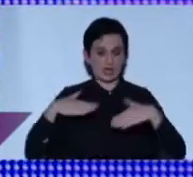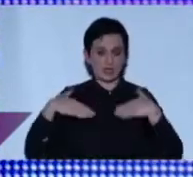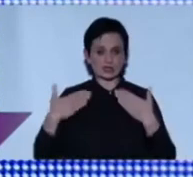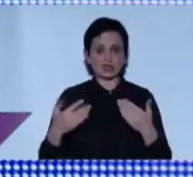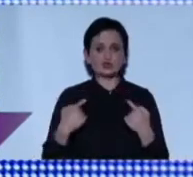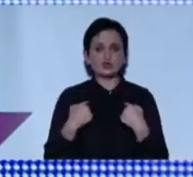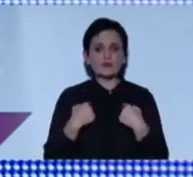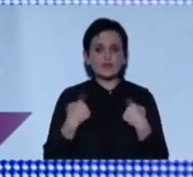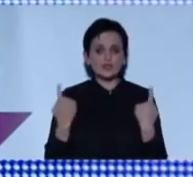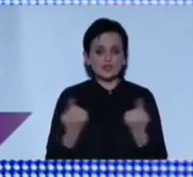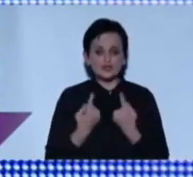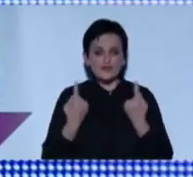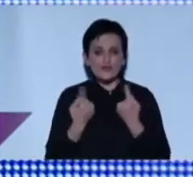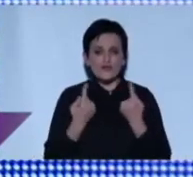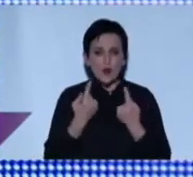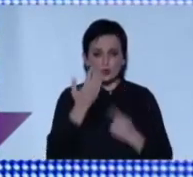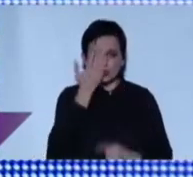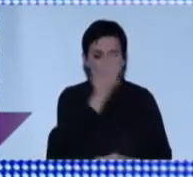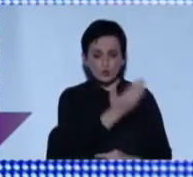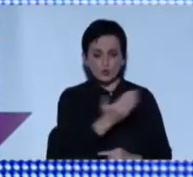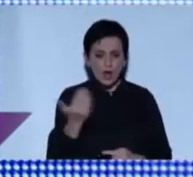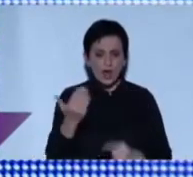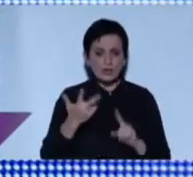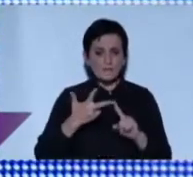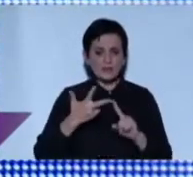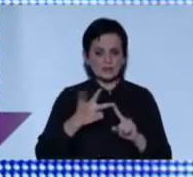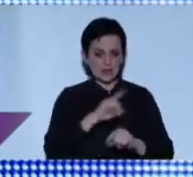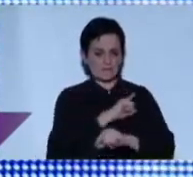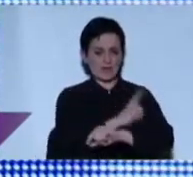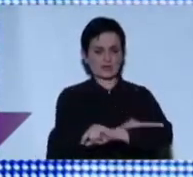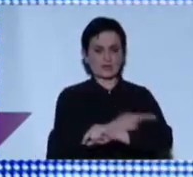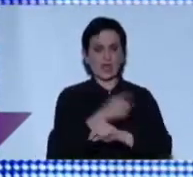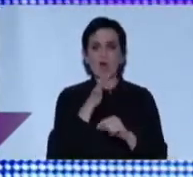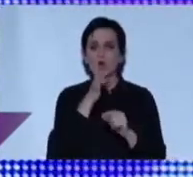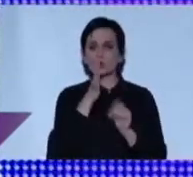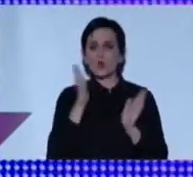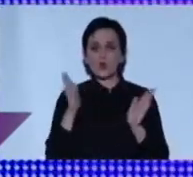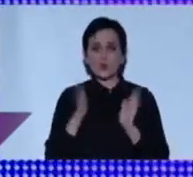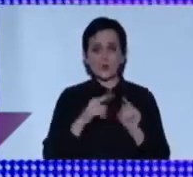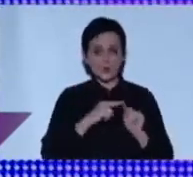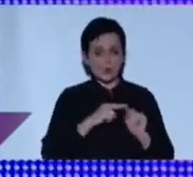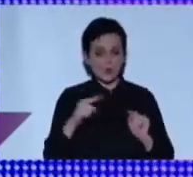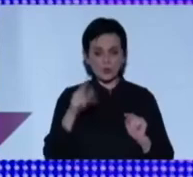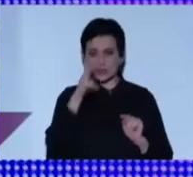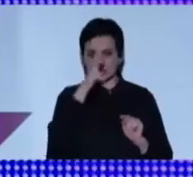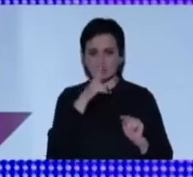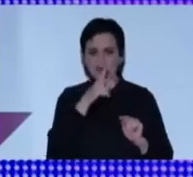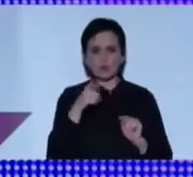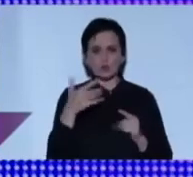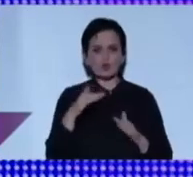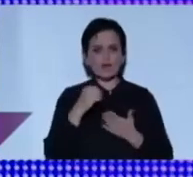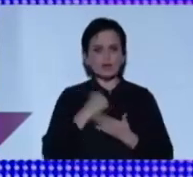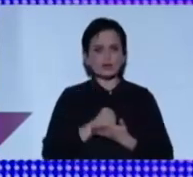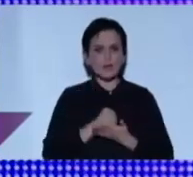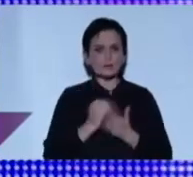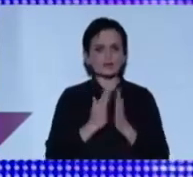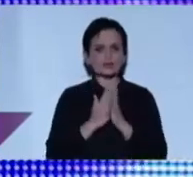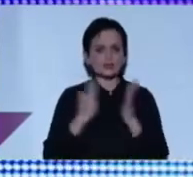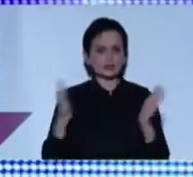ჩვეულებრივი ხალხი, ჩვეულებრივი ხალხს თავდოთ რეალურად მესამე ძალას, რომელსაც უკვე მოკლე პერიოდში სულ სამთვეში დაამტკიცა, რომ შეუძლია დიდი